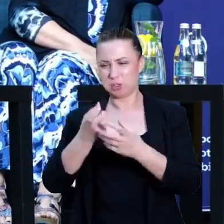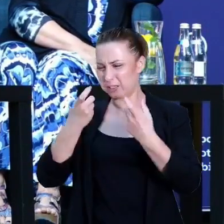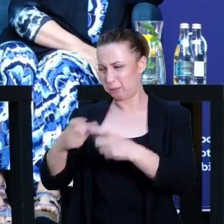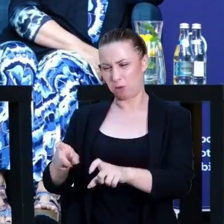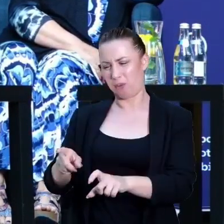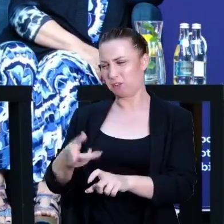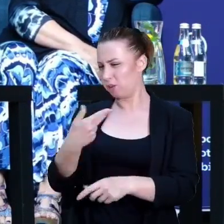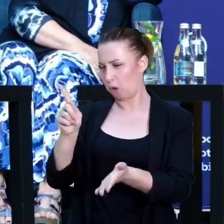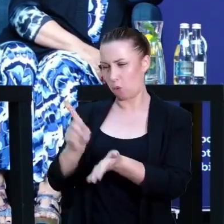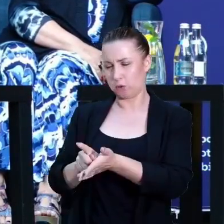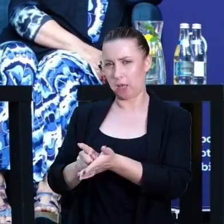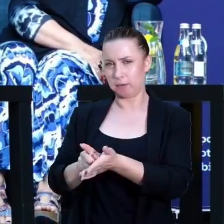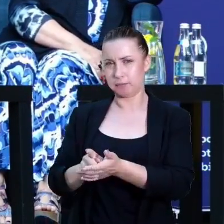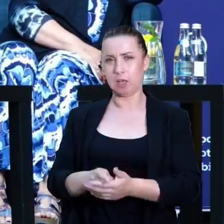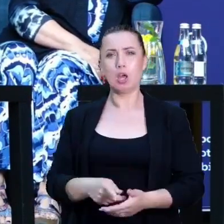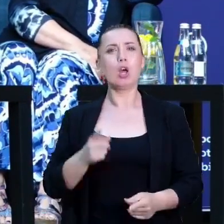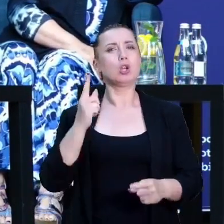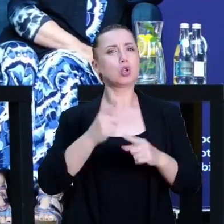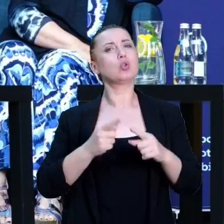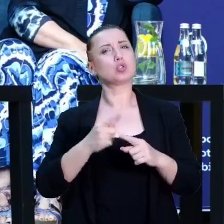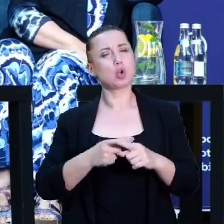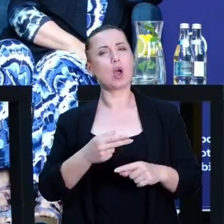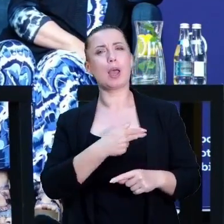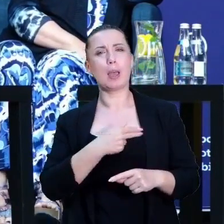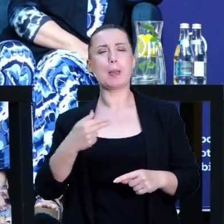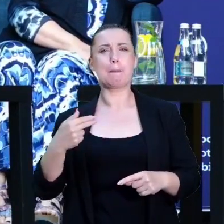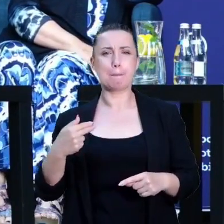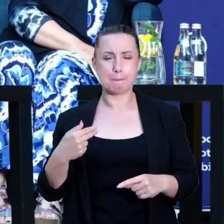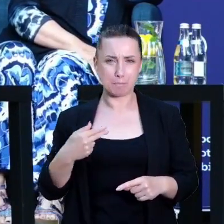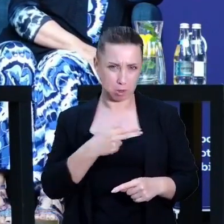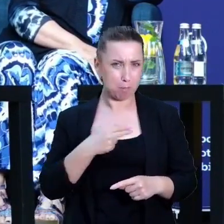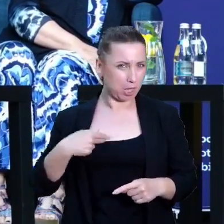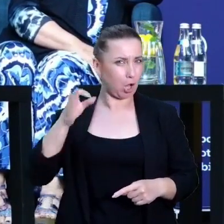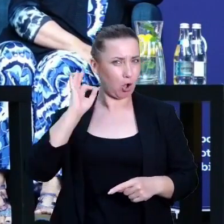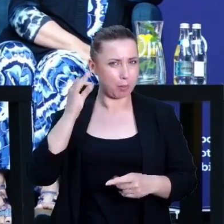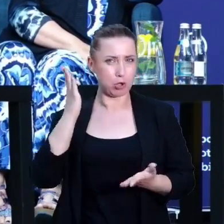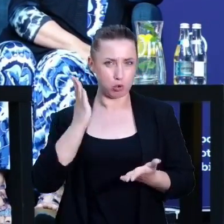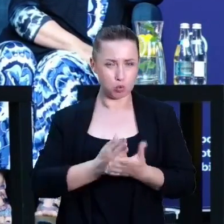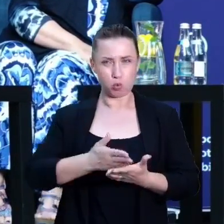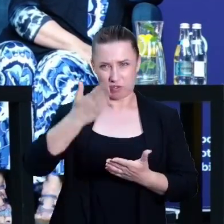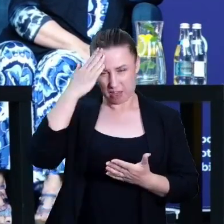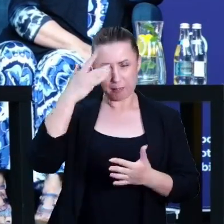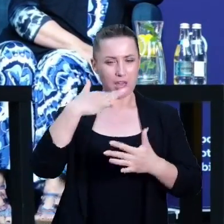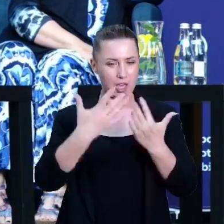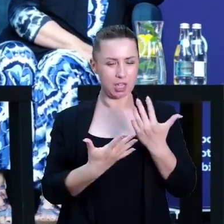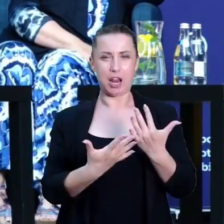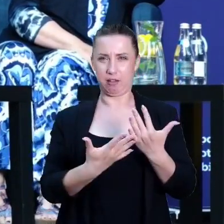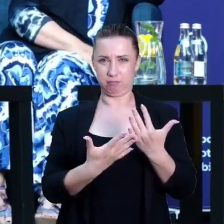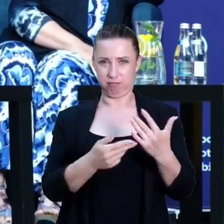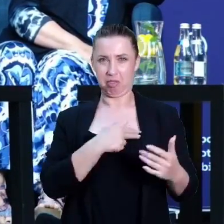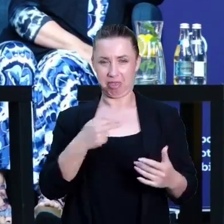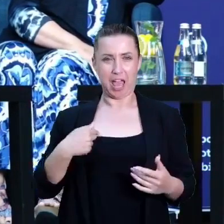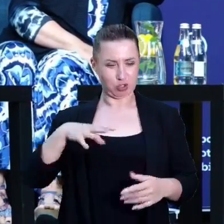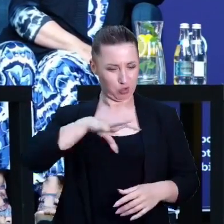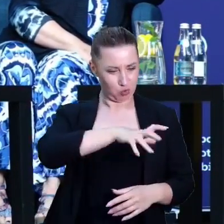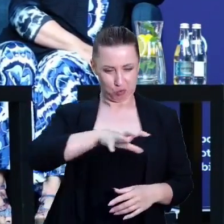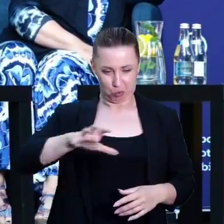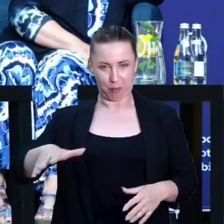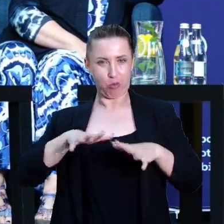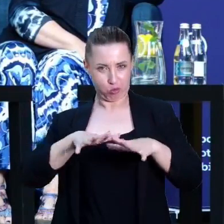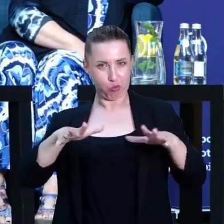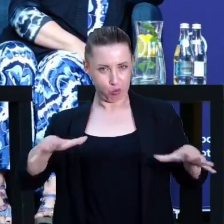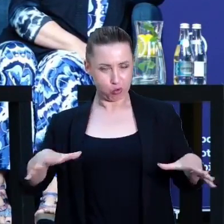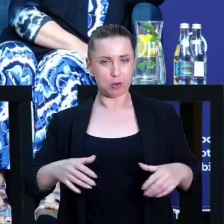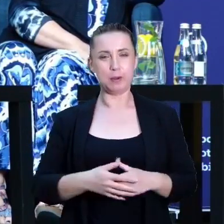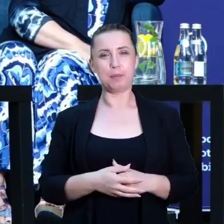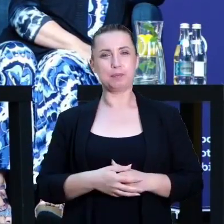żeśmy się troszkę policzyły, prawda, też właśnie w całej Polsce, że to nie jest tak, że tylko duże ośrodki, duże